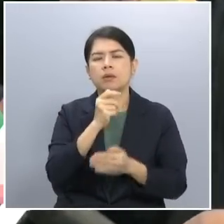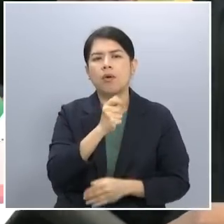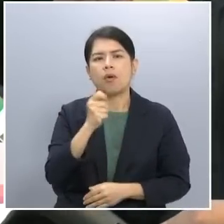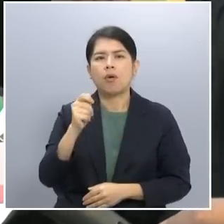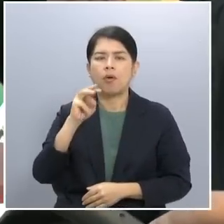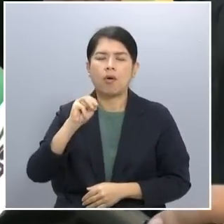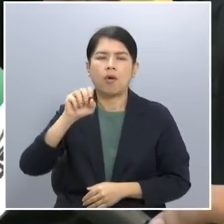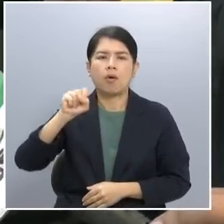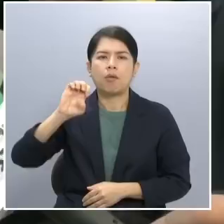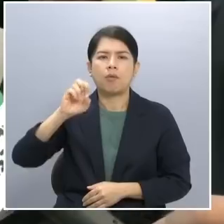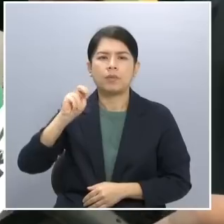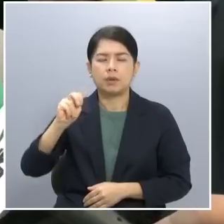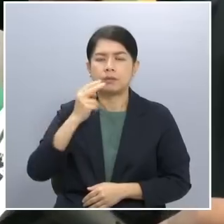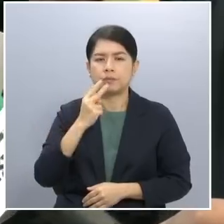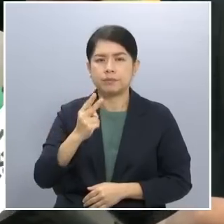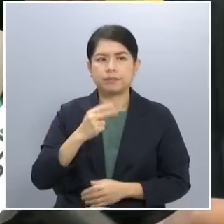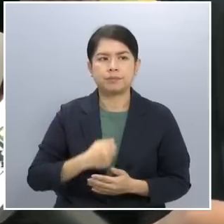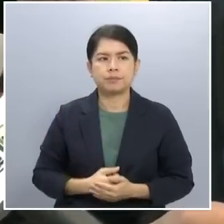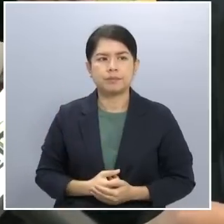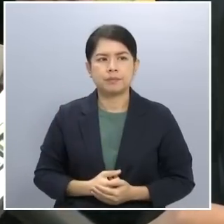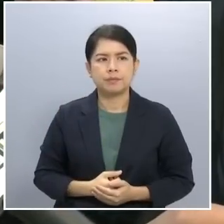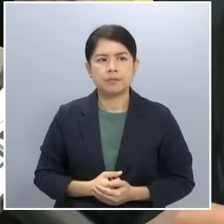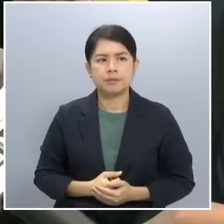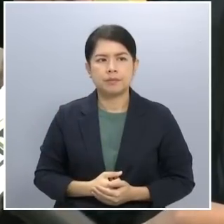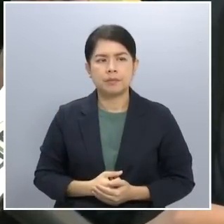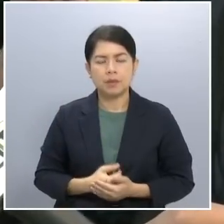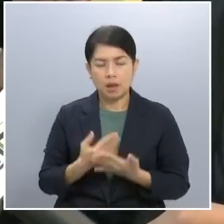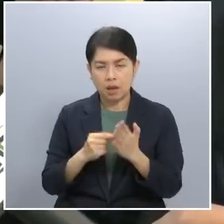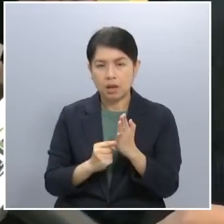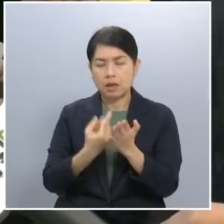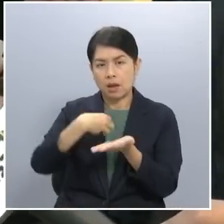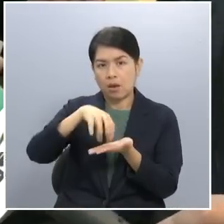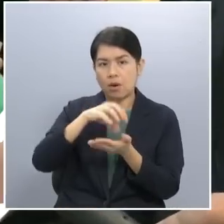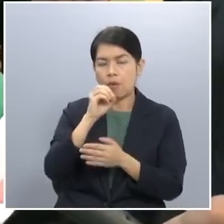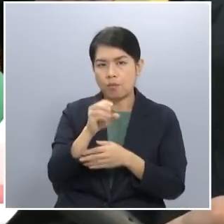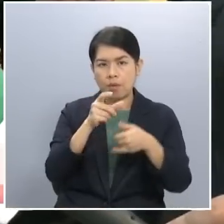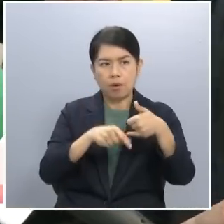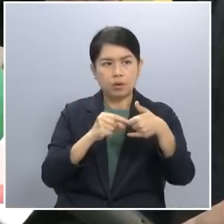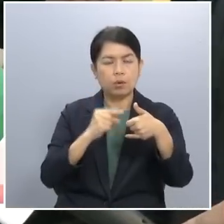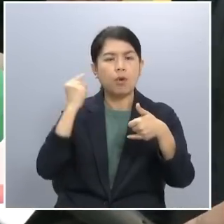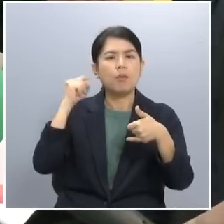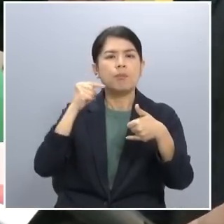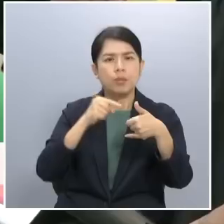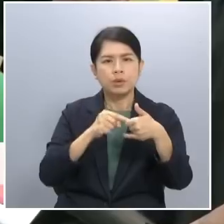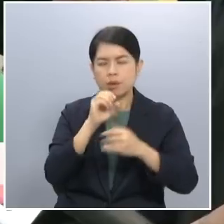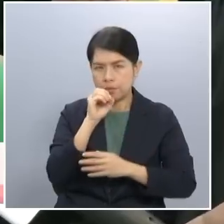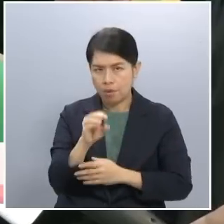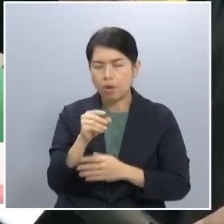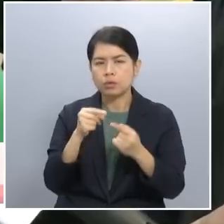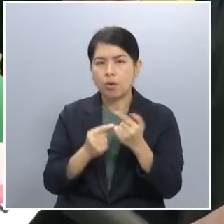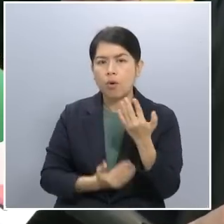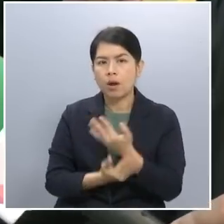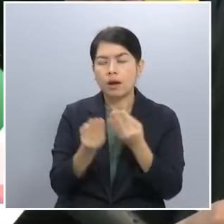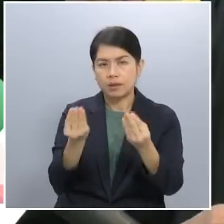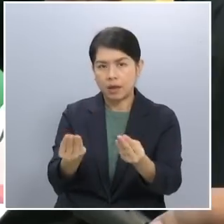ค่ะ วันที่เขามาพบครั้งแรกเขาบอกเพียงว่าหนูให้โอกาสคุณตาซื้อคืน คร ับ ไอ้ตอนนั้นผ